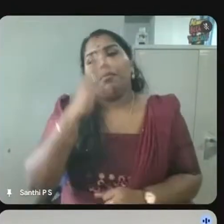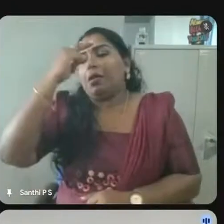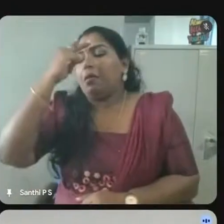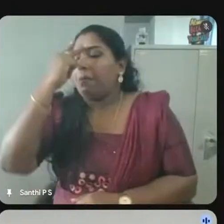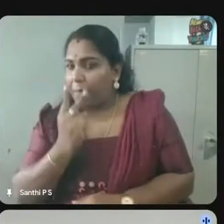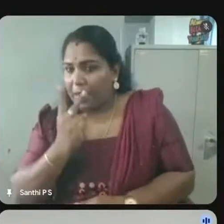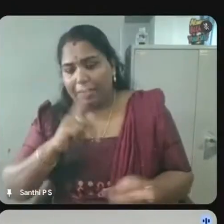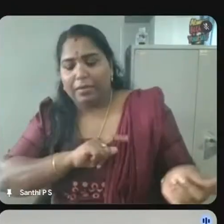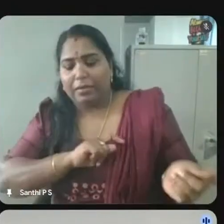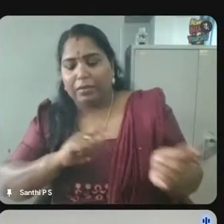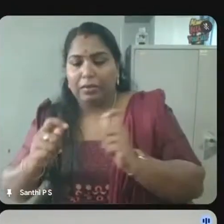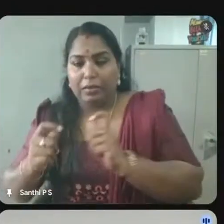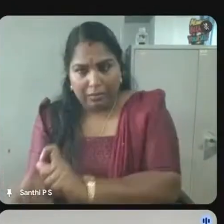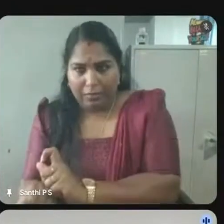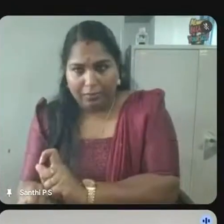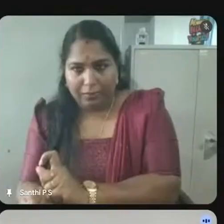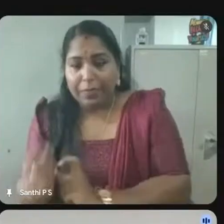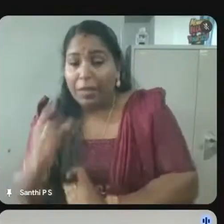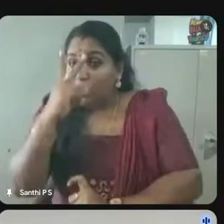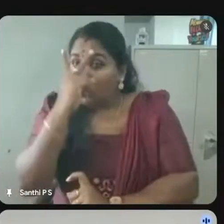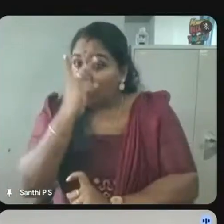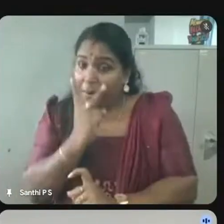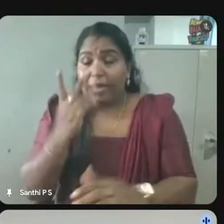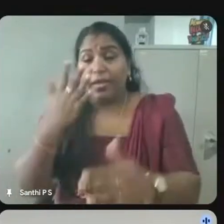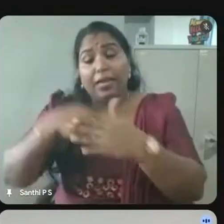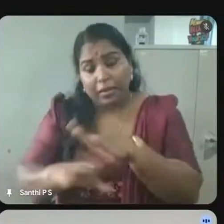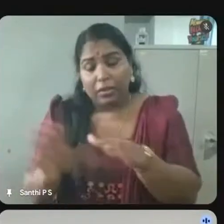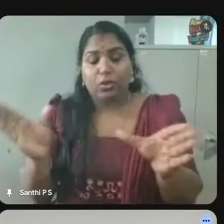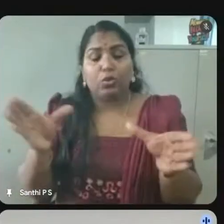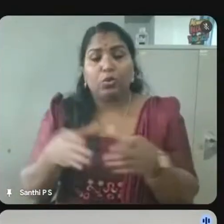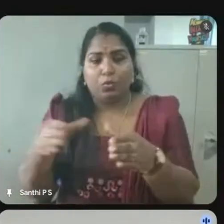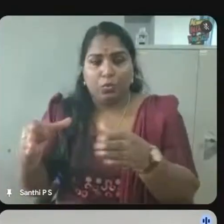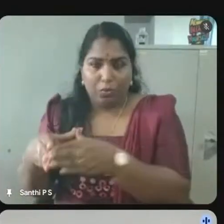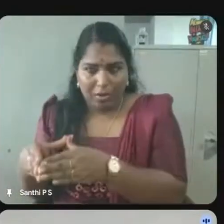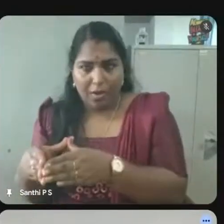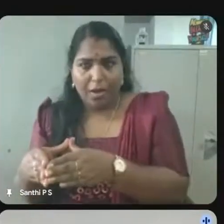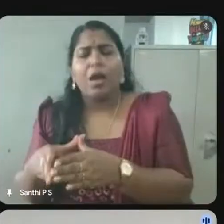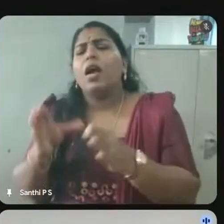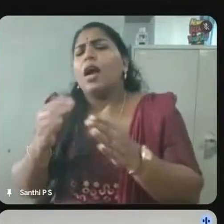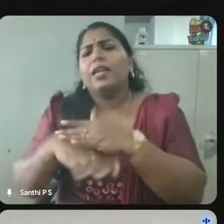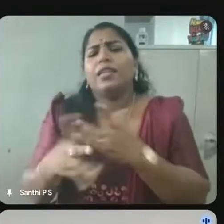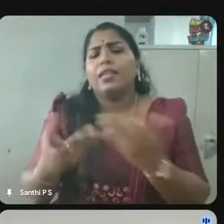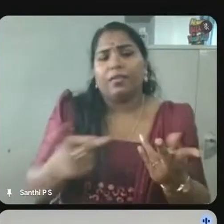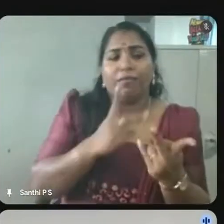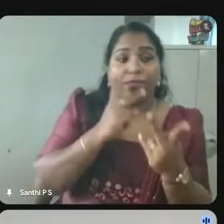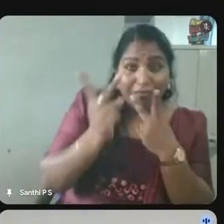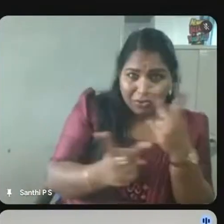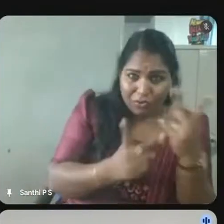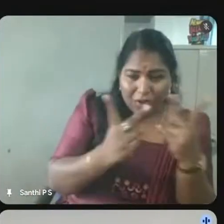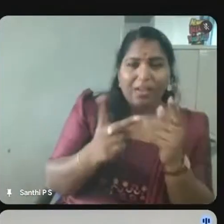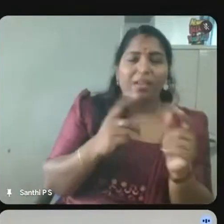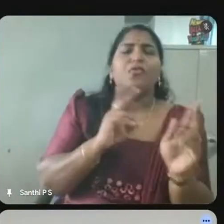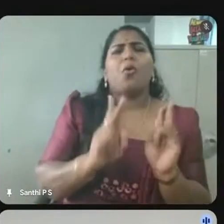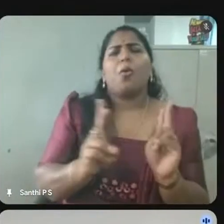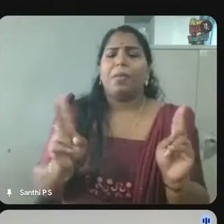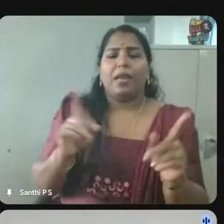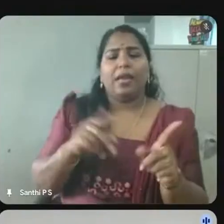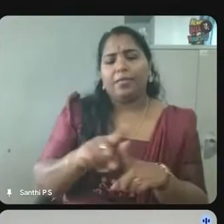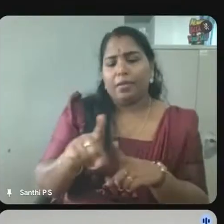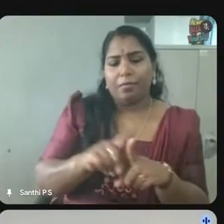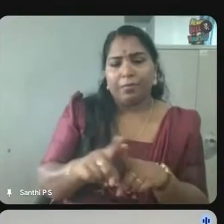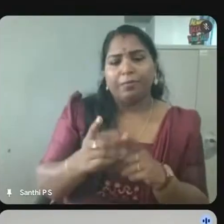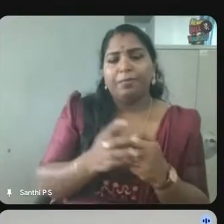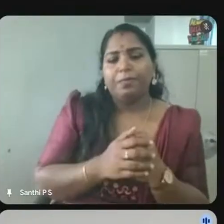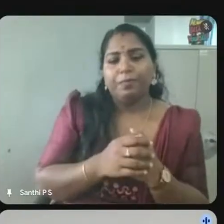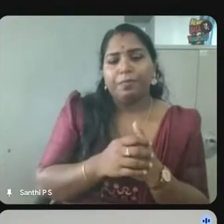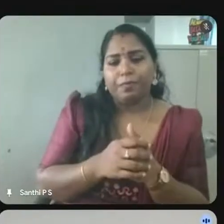മെയിൻ ആയിട്ട് കുറച്ച് തരത്തിലുള്ള ബ്ലൈൻഡ്നെസ് ഉണ്ട്. ഒന്നെന്ന് പറയുന്നത് വിഷ്വൽ ആക്യുവിറ്റി, കാഴ്ച. നമ്മൾ പറയും, ഇപ്പൊ ഇത് എല്ലാവർക്കും അറിയായിരിക്കും, ഇതൊരു